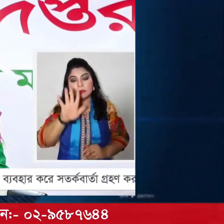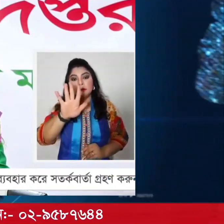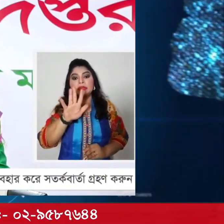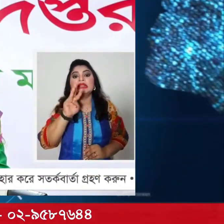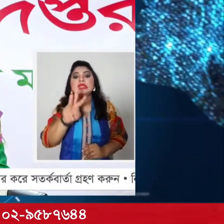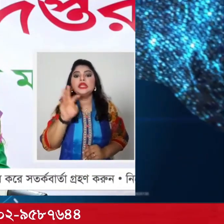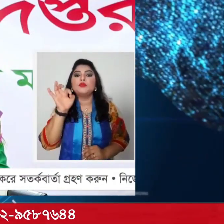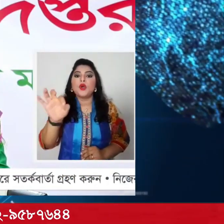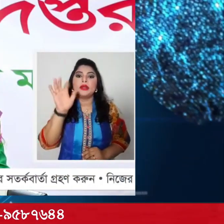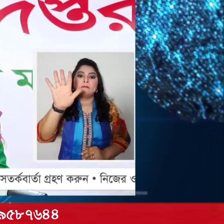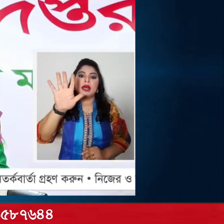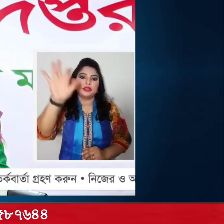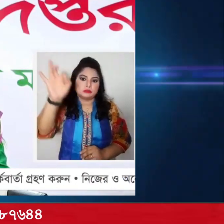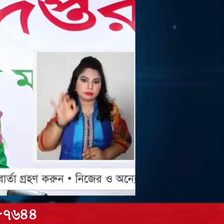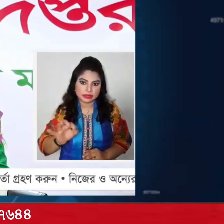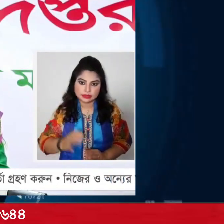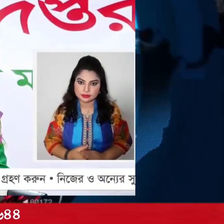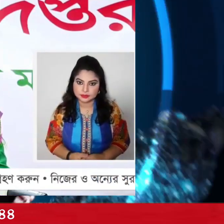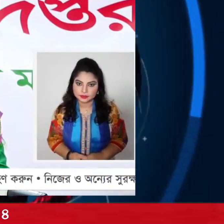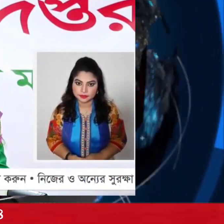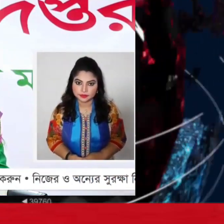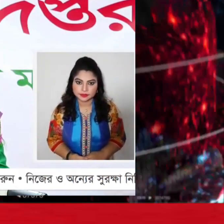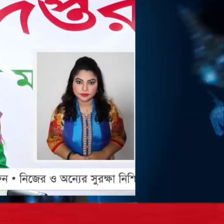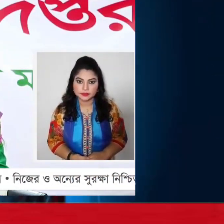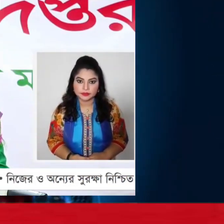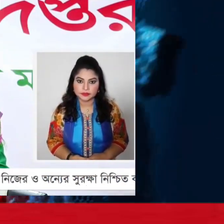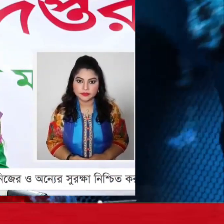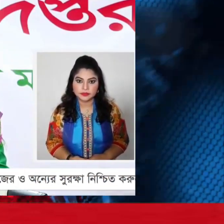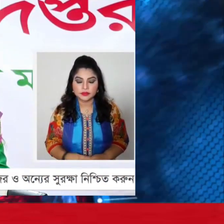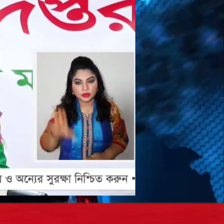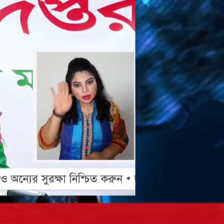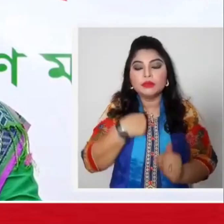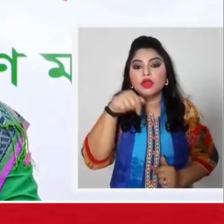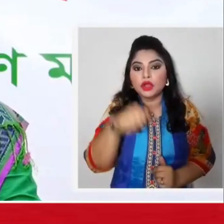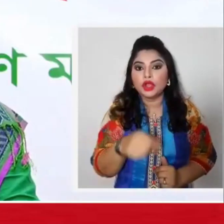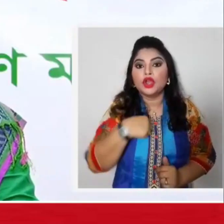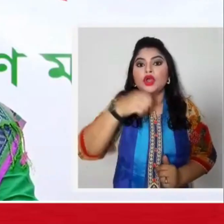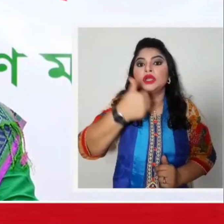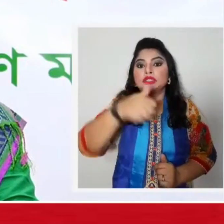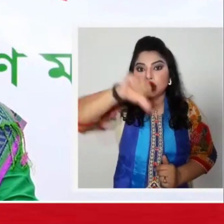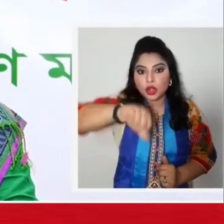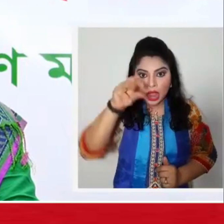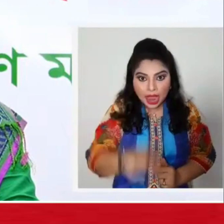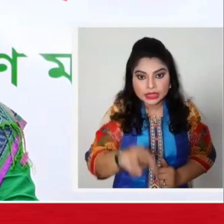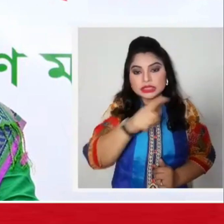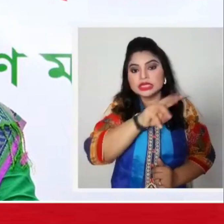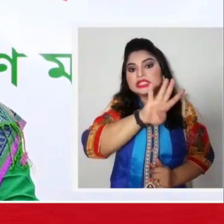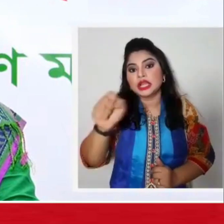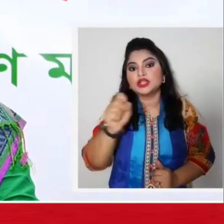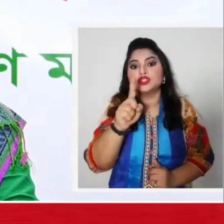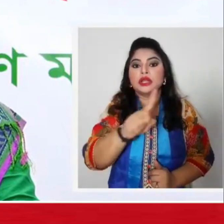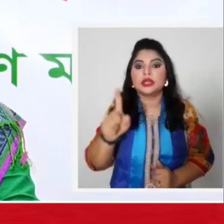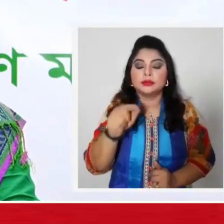জন। শনাক্ত বিবেচনায় মৃত্যুর হার ১.৩৫%। সব মিলিয়ে দেশে করোনা ভাইরাস শনাক্ত